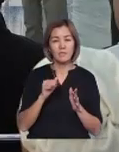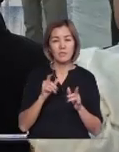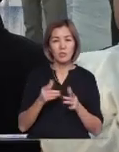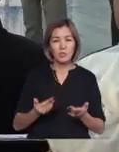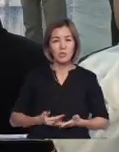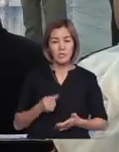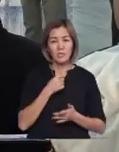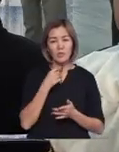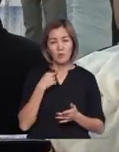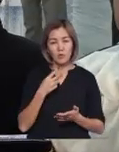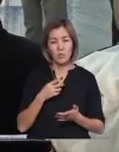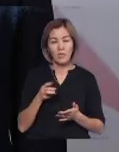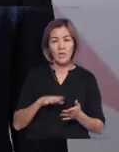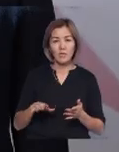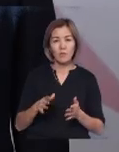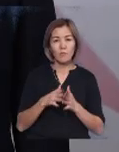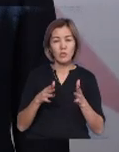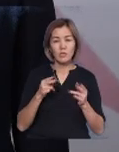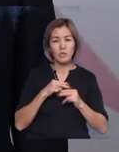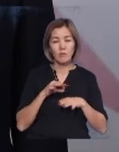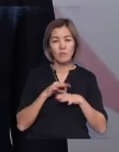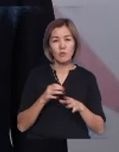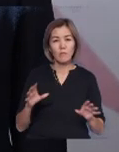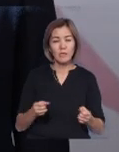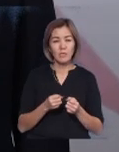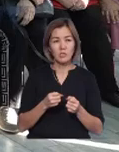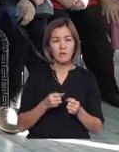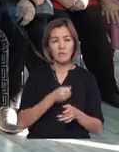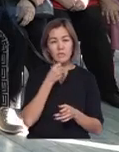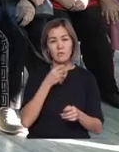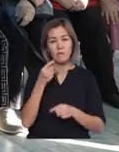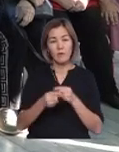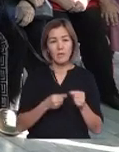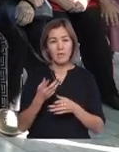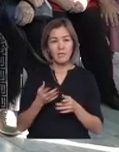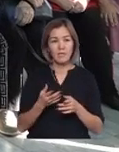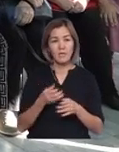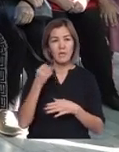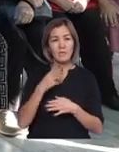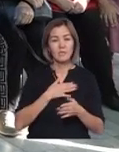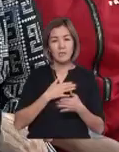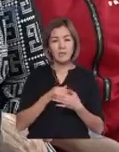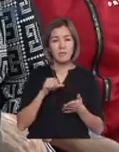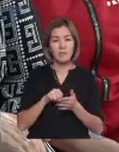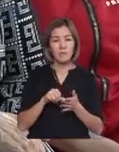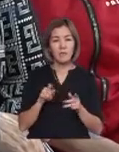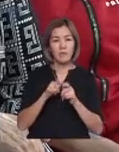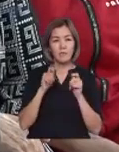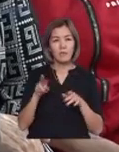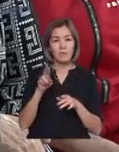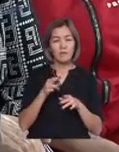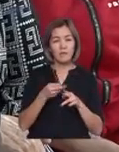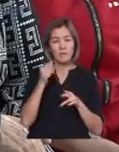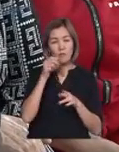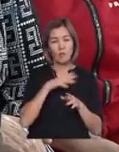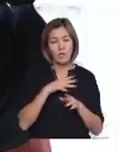жителями города Талдыкурган. В регионе ведется большая работа по поддержке старшего поколения. Примером является Центр активного долголетия, открытый в январе